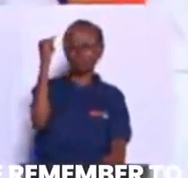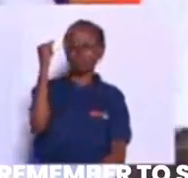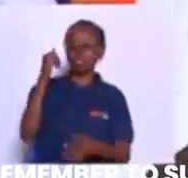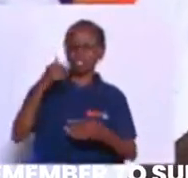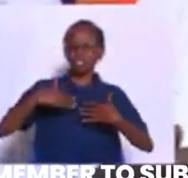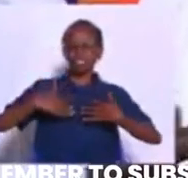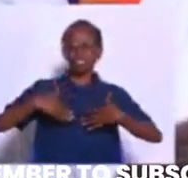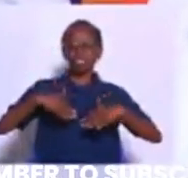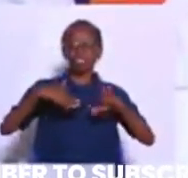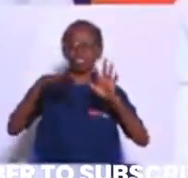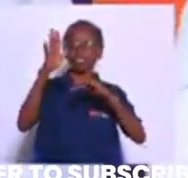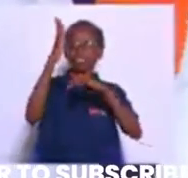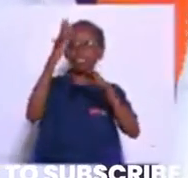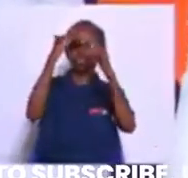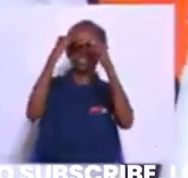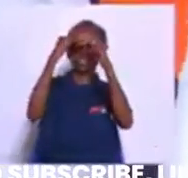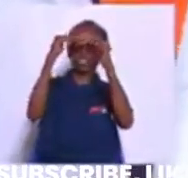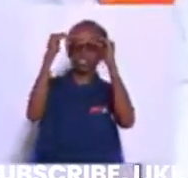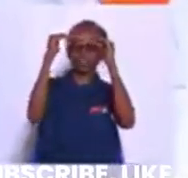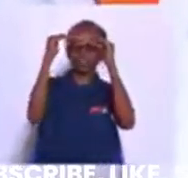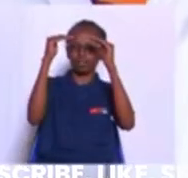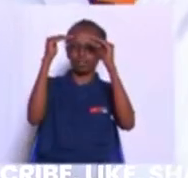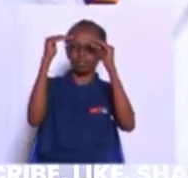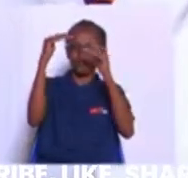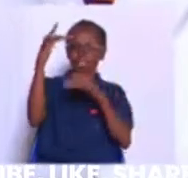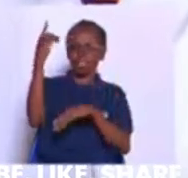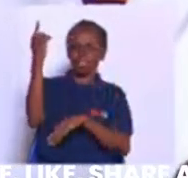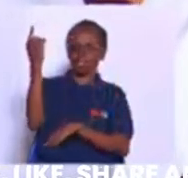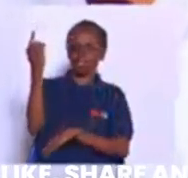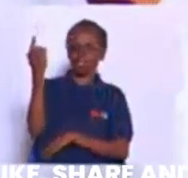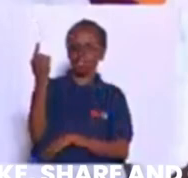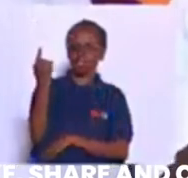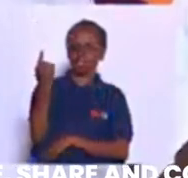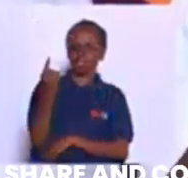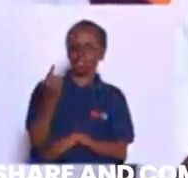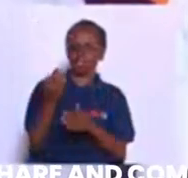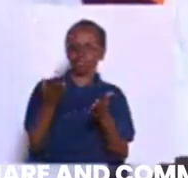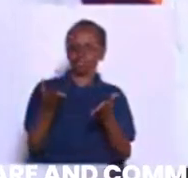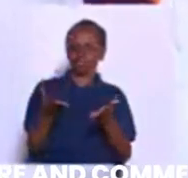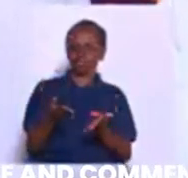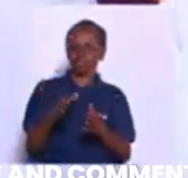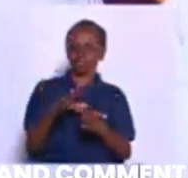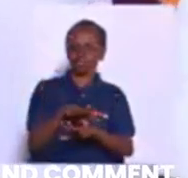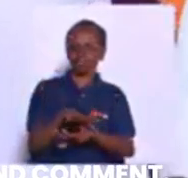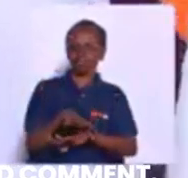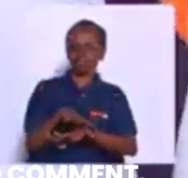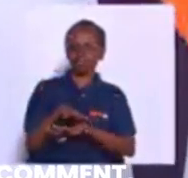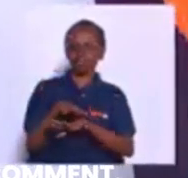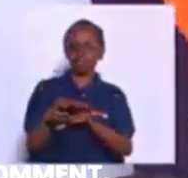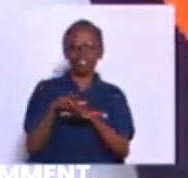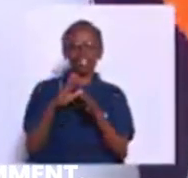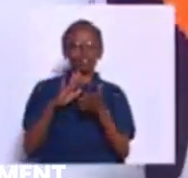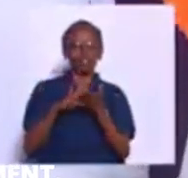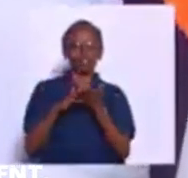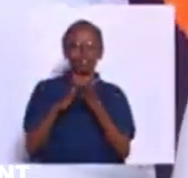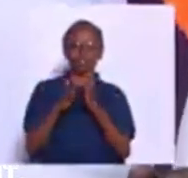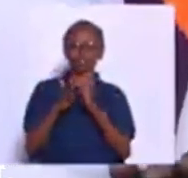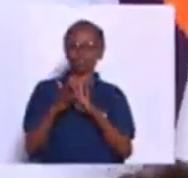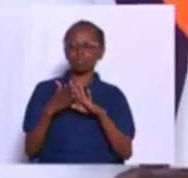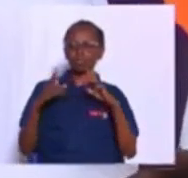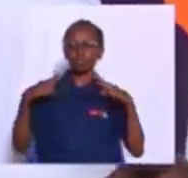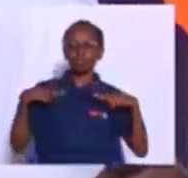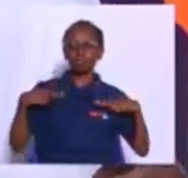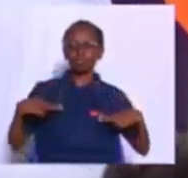Aliacha enzi yake mbinguni, ameshuka kwetu hapa chini. Kwa mfano wa